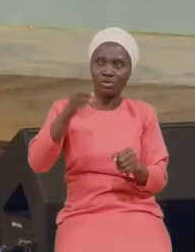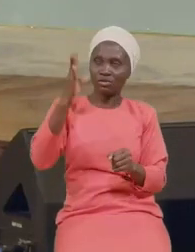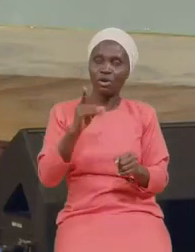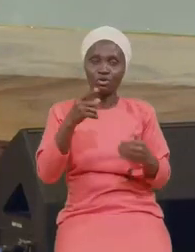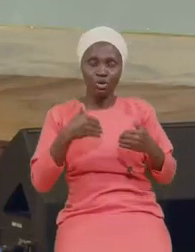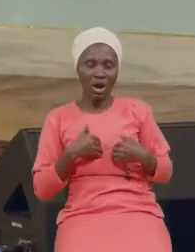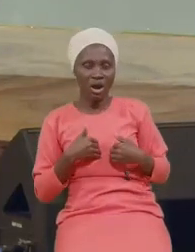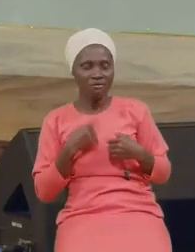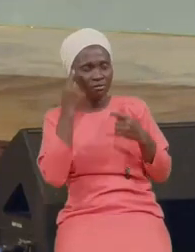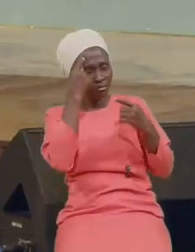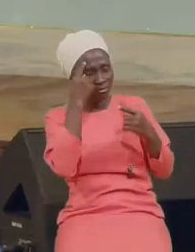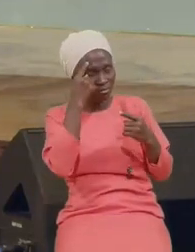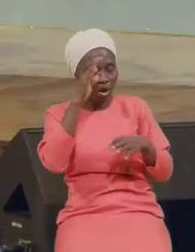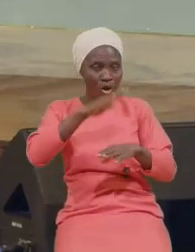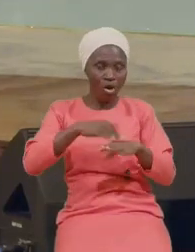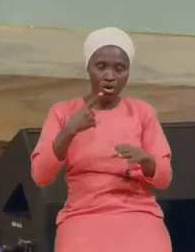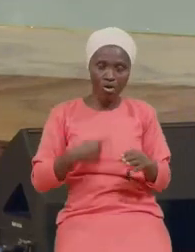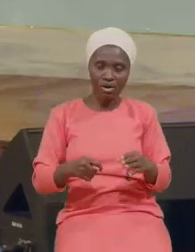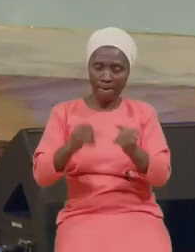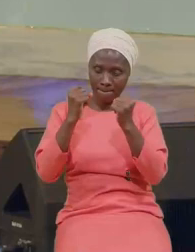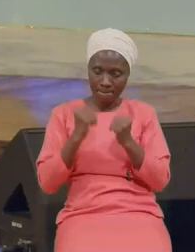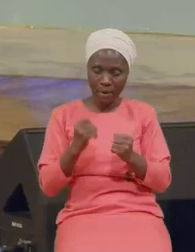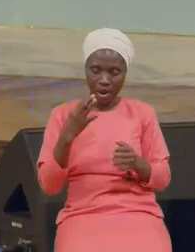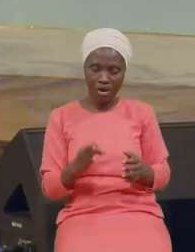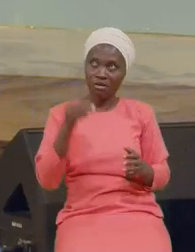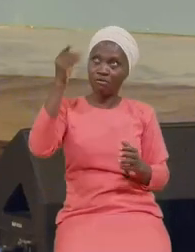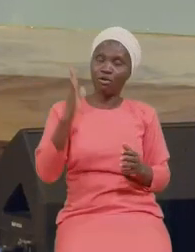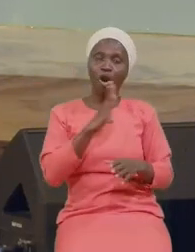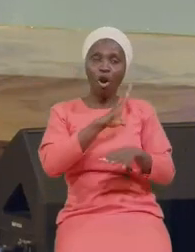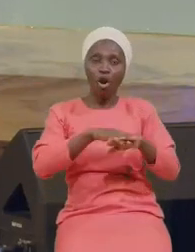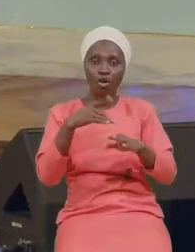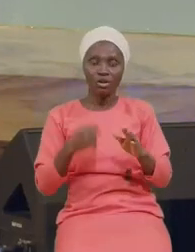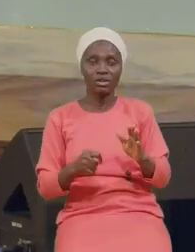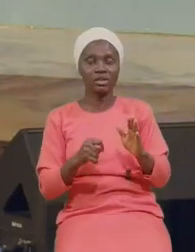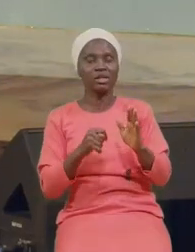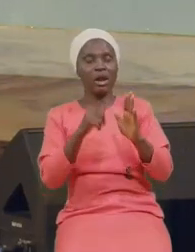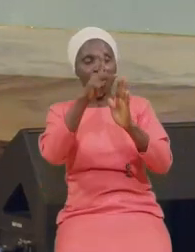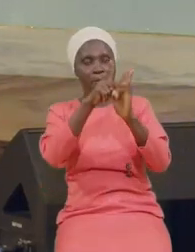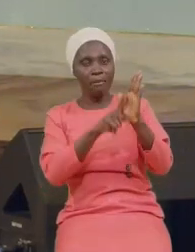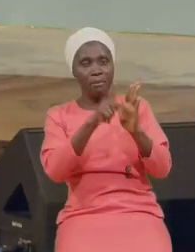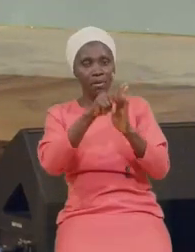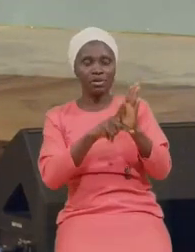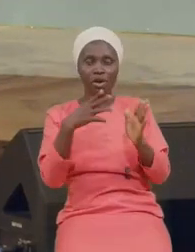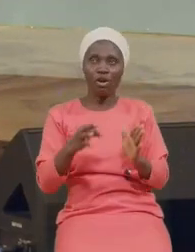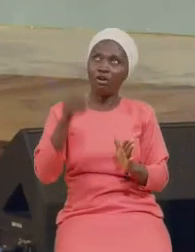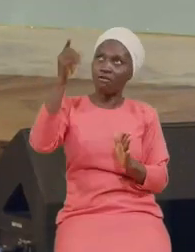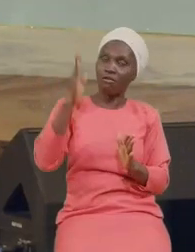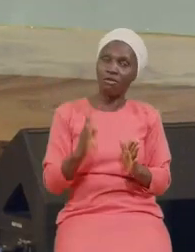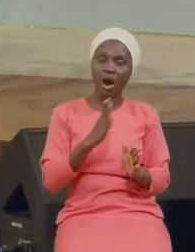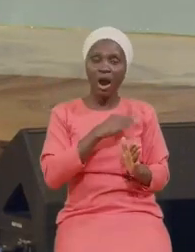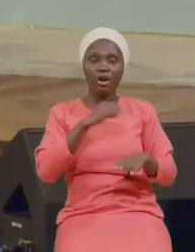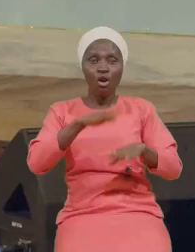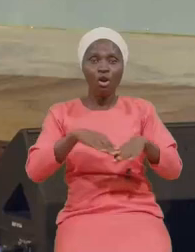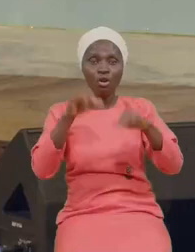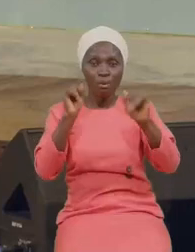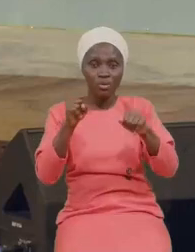tu médites sur les préceptes de Dieu tu médites sur la possibilité de Dieu